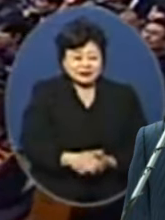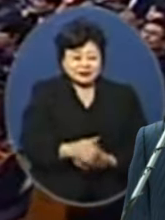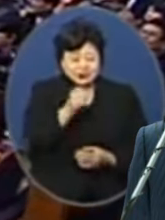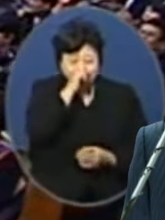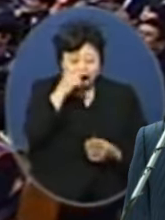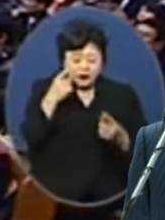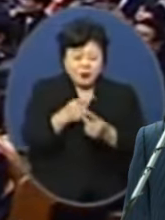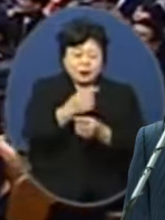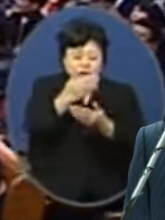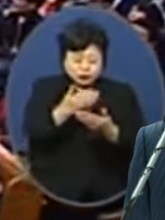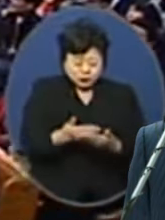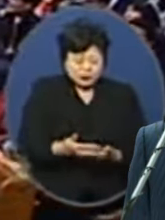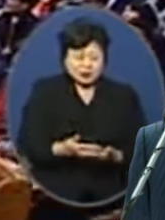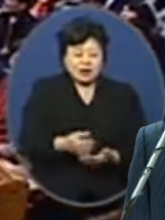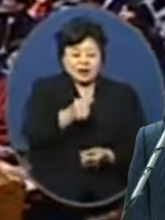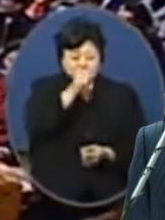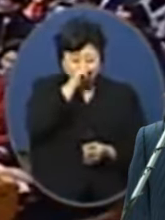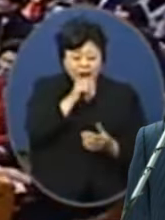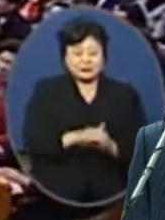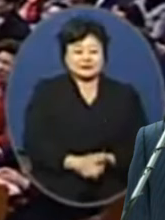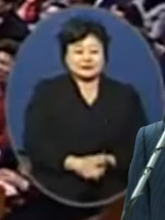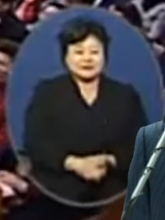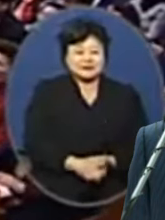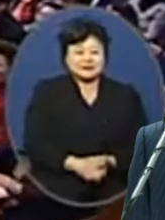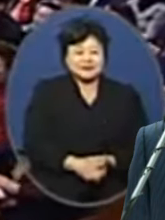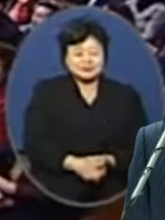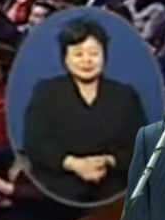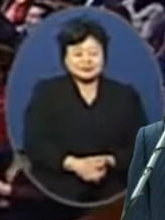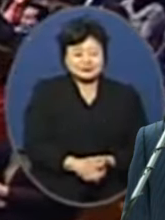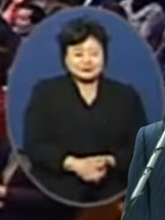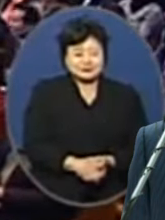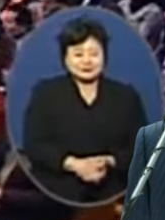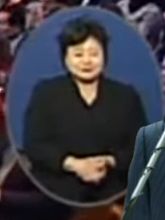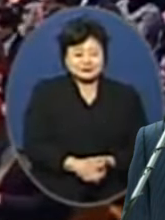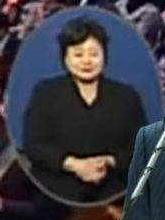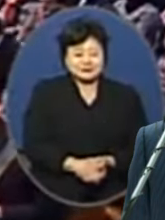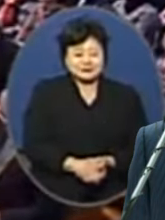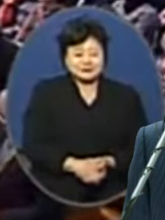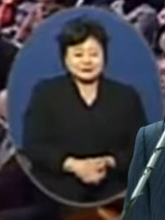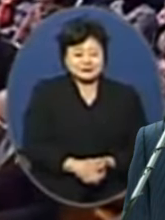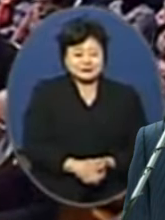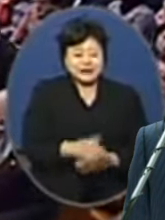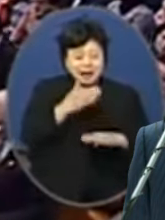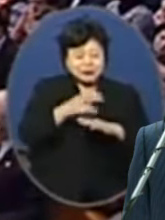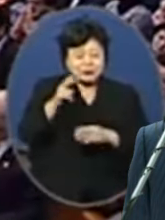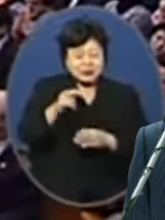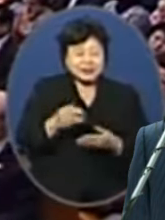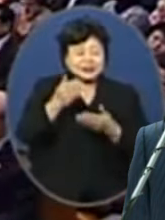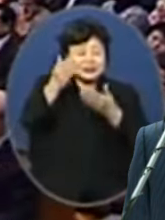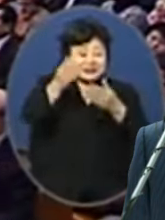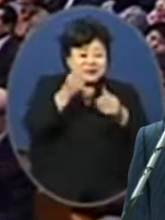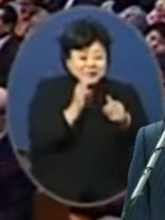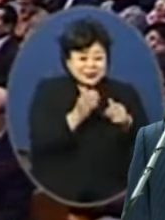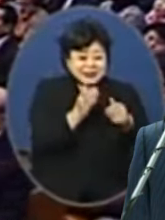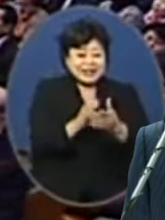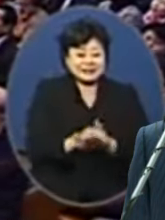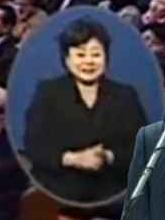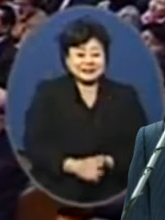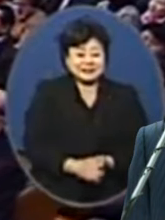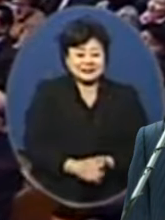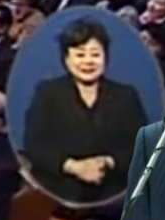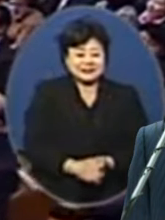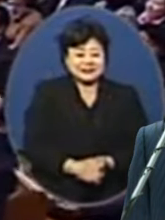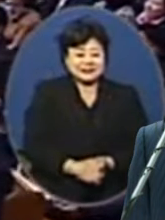것은 좋게 만들어 줄 것이니 좋다 좋 그러므로 감사와 찬양 밖에 없는 것입니다